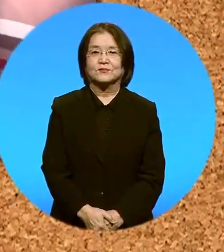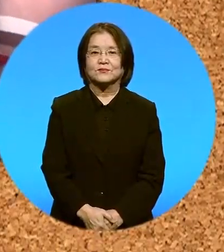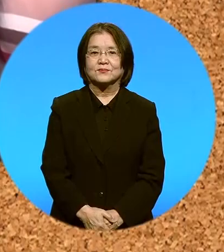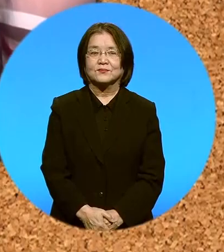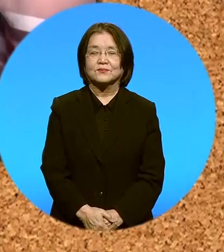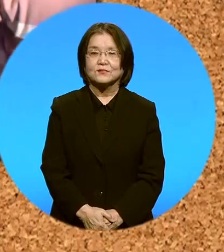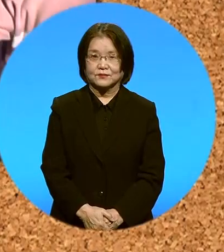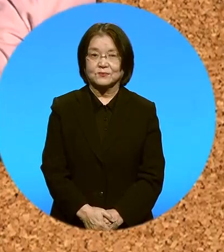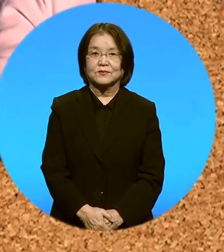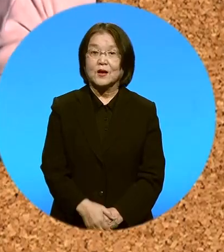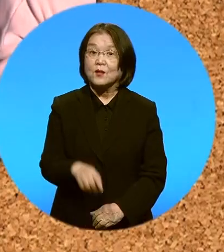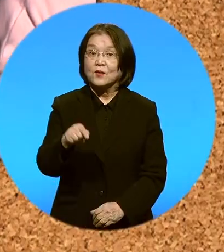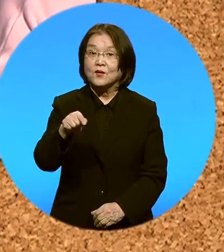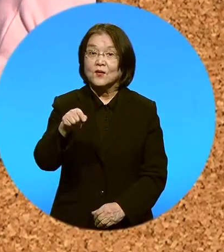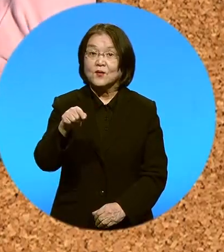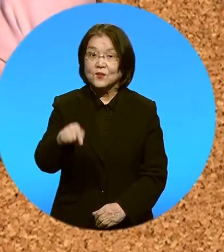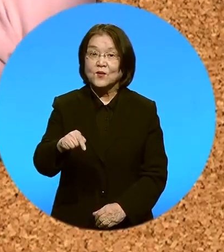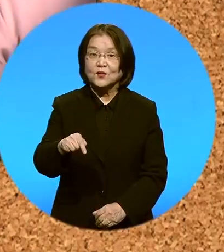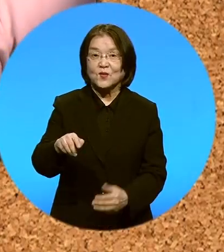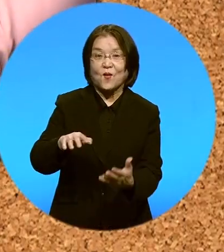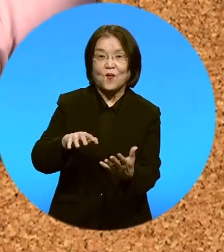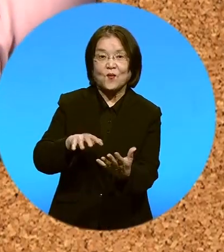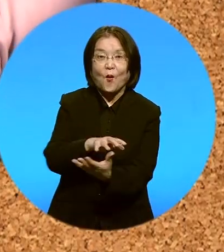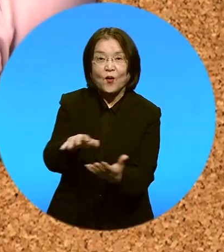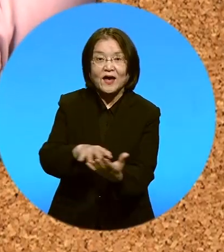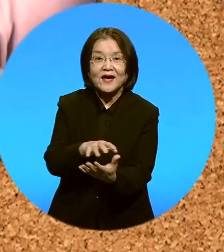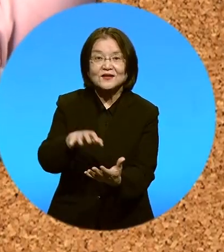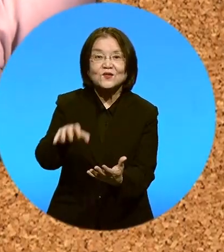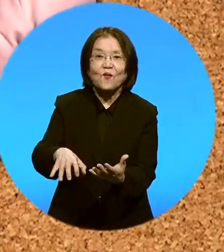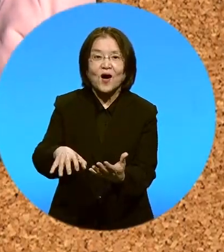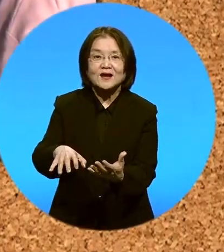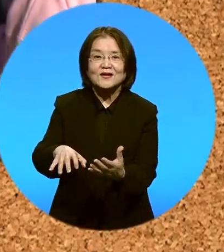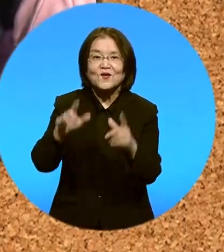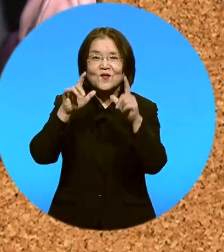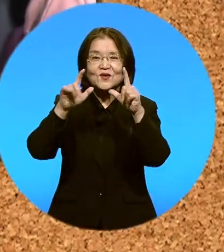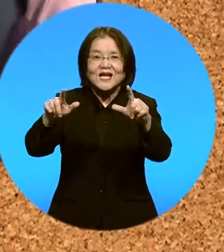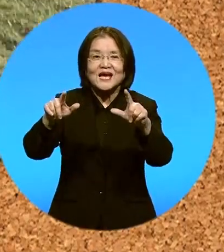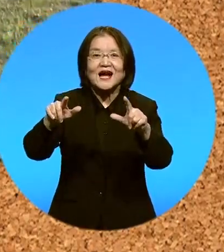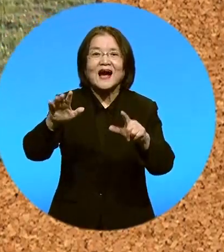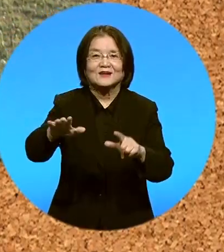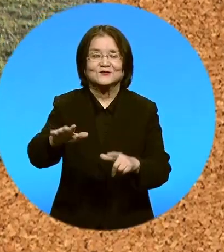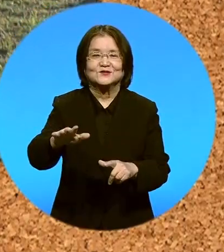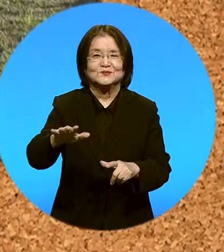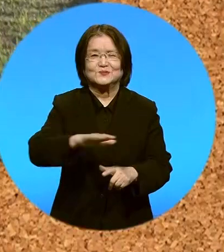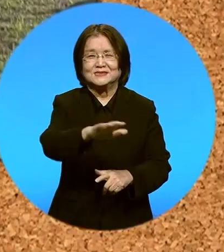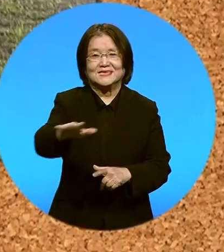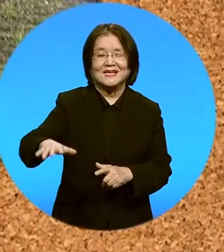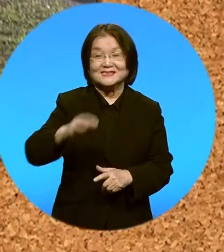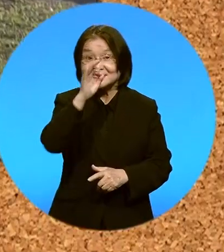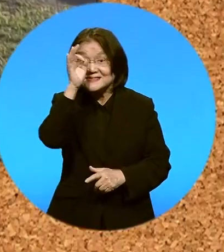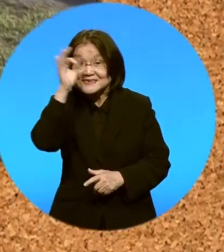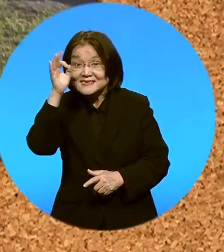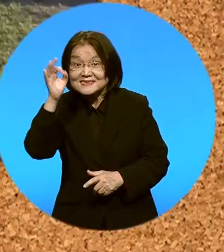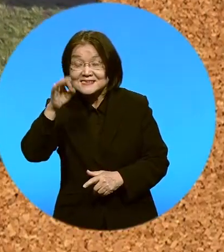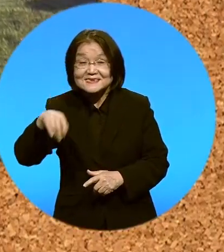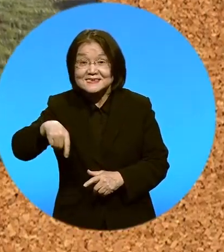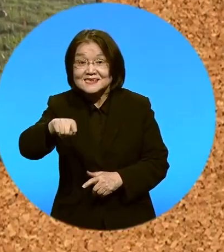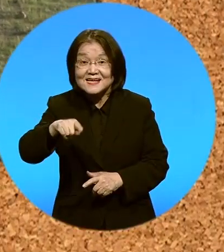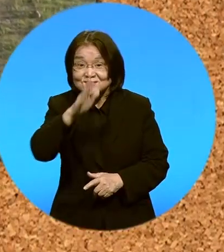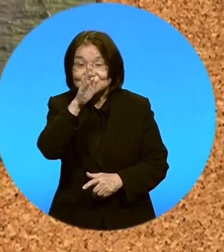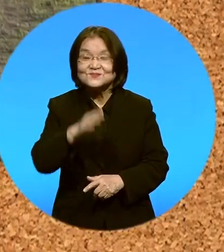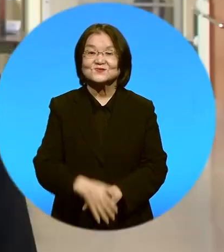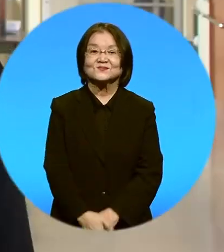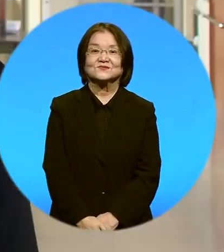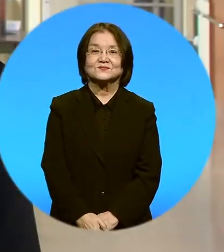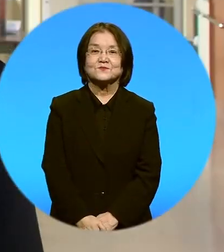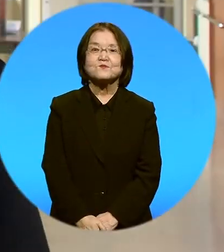そしたらここの公園のどこかにか答えがあるから、みんなで探してきて。 4つ隠れてるんだよ。 よー